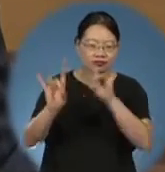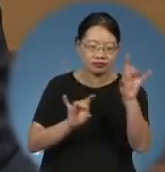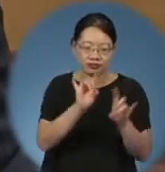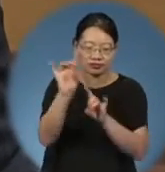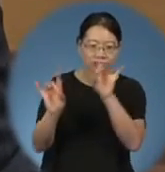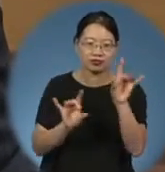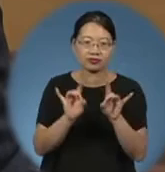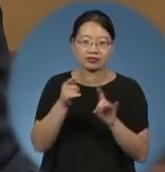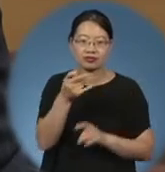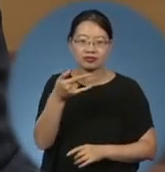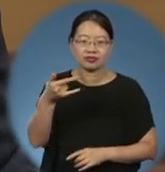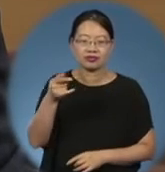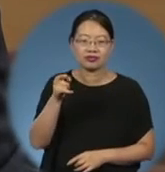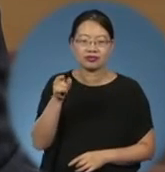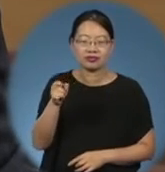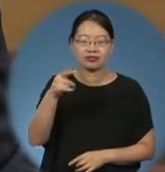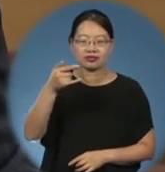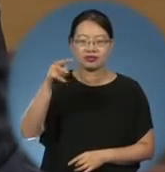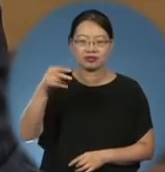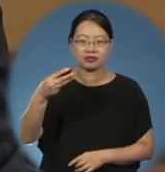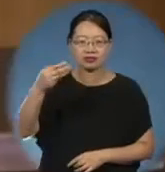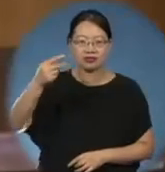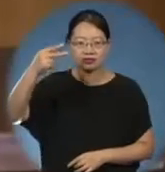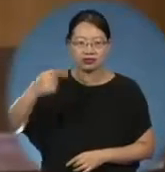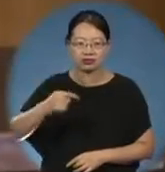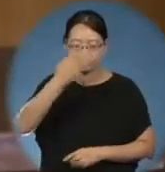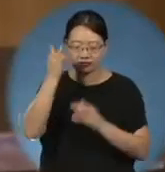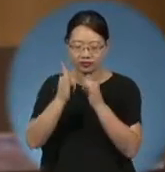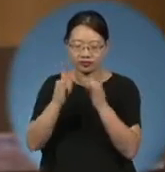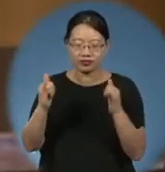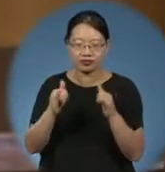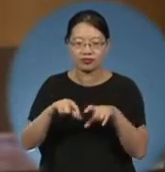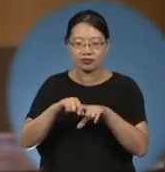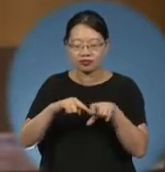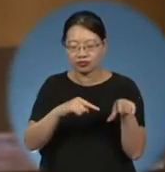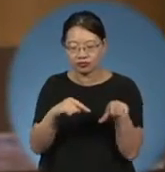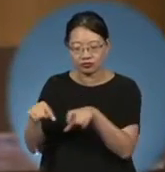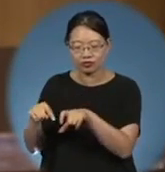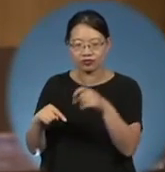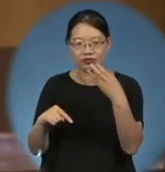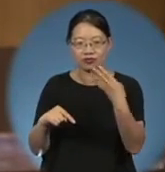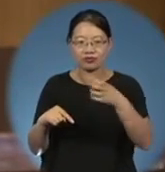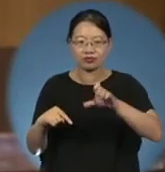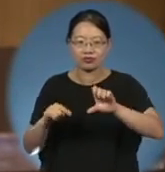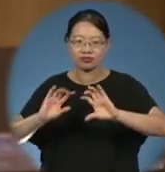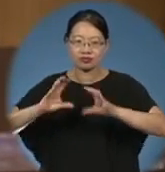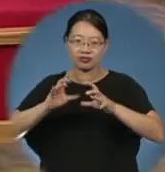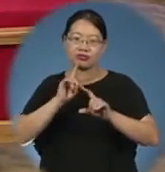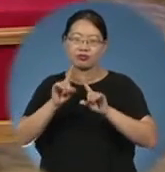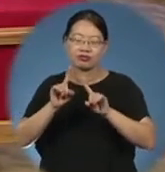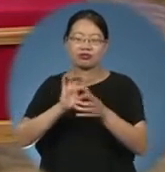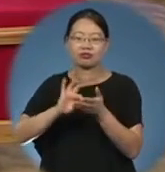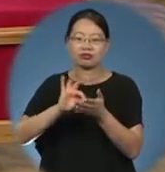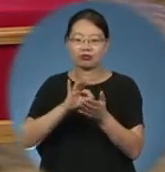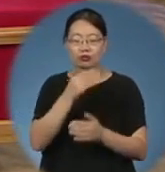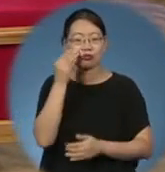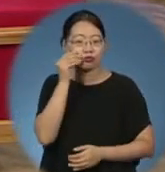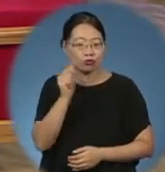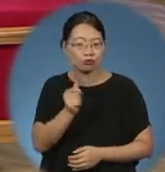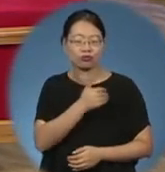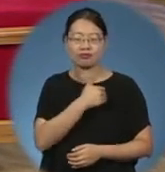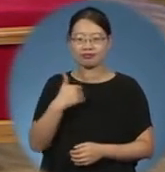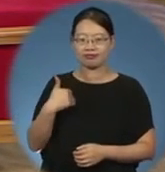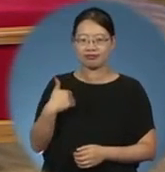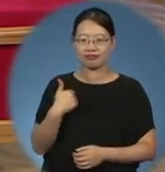젊은 세대들 같은 경우는 한 사옥에 국어 1 물의 표면 경사 하고 교육은 자욱이 될 되는 것 같습니다 근데 그런 거에